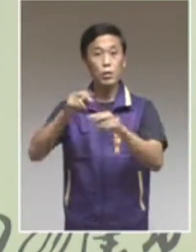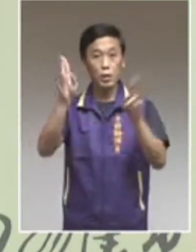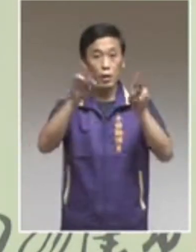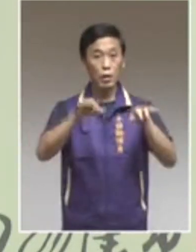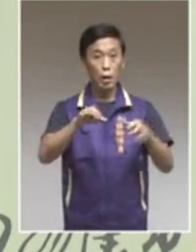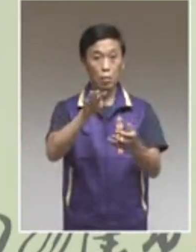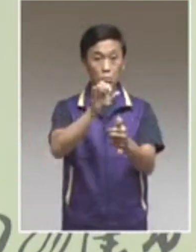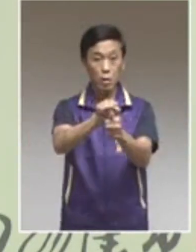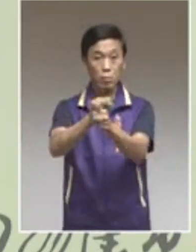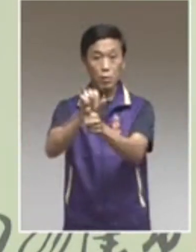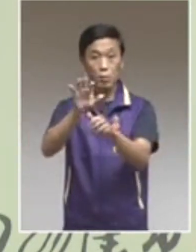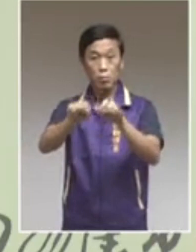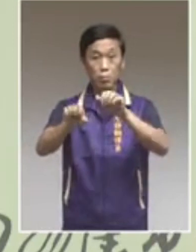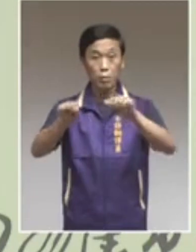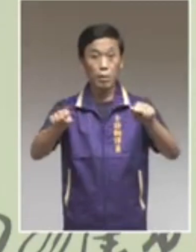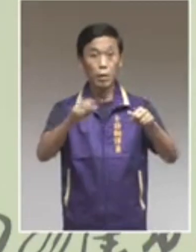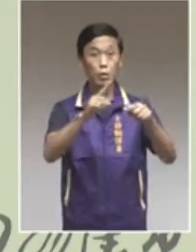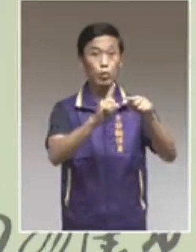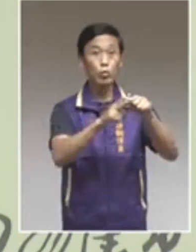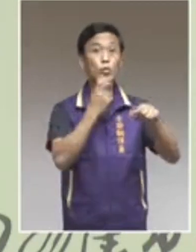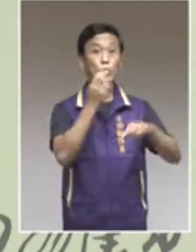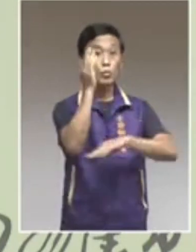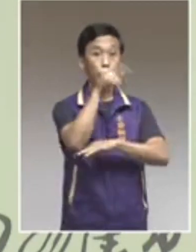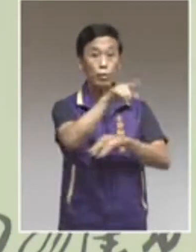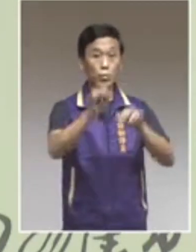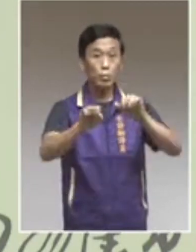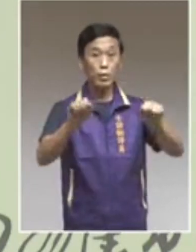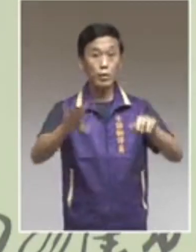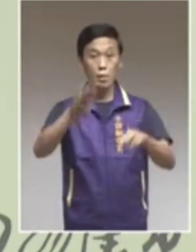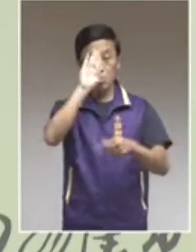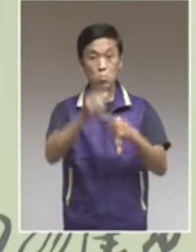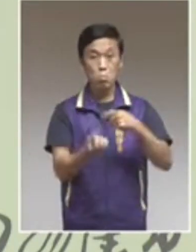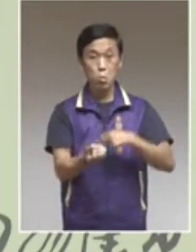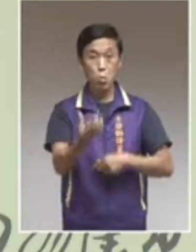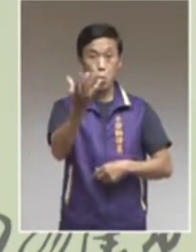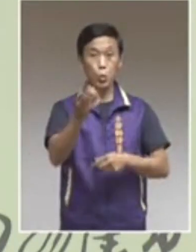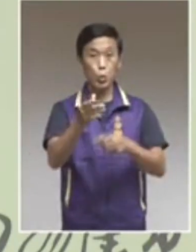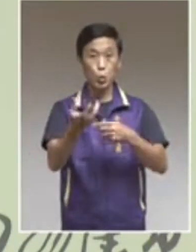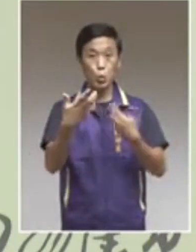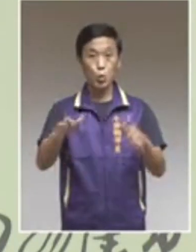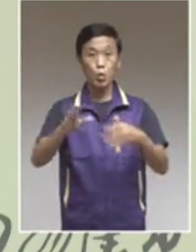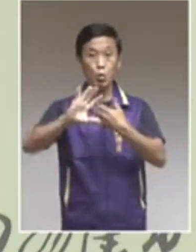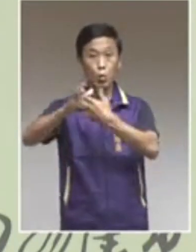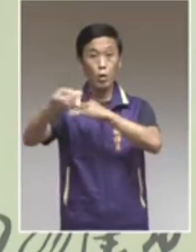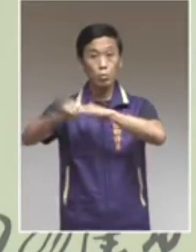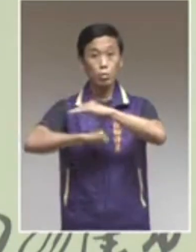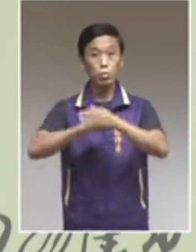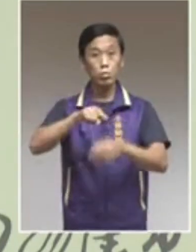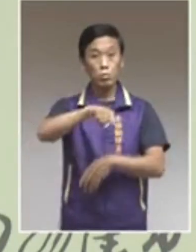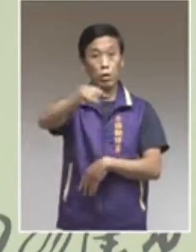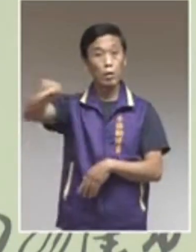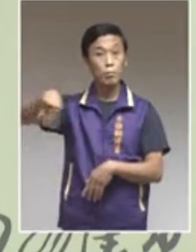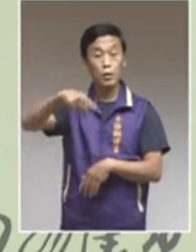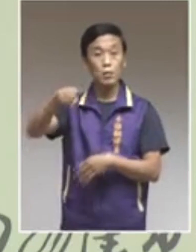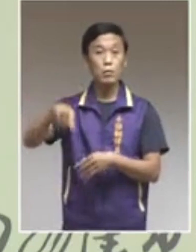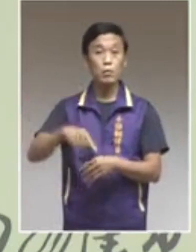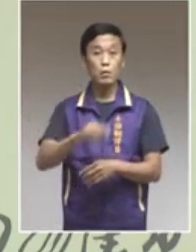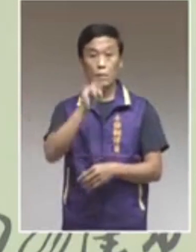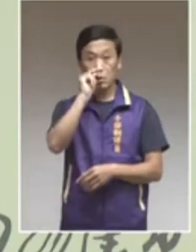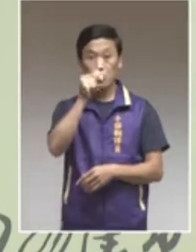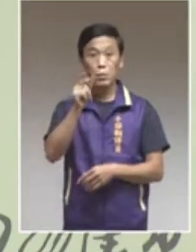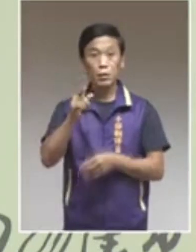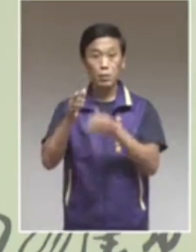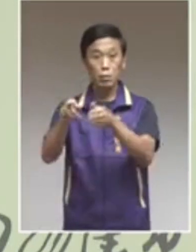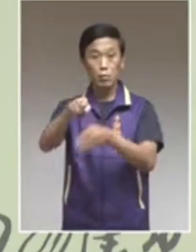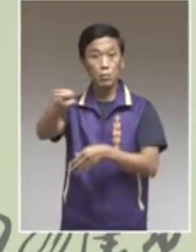脑在抓的时候，中央电脑在抓的时候，因为现在个案数比较多，所以有一些境外的这个部分也没有去特别